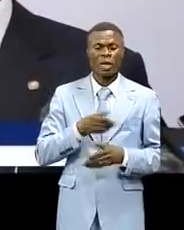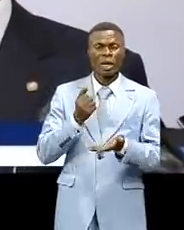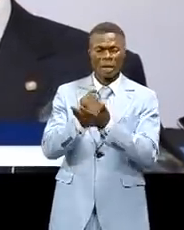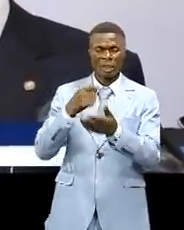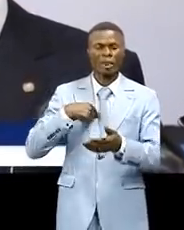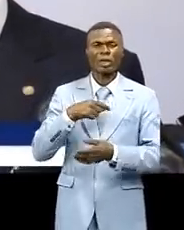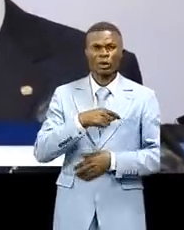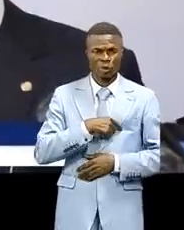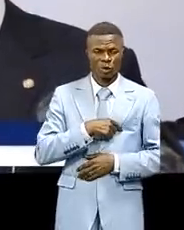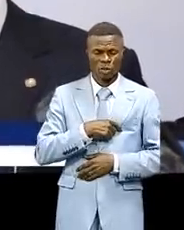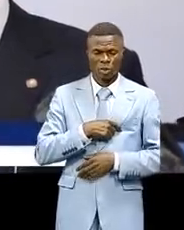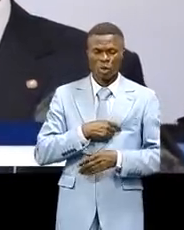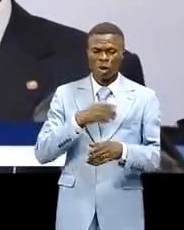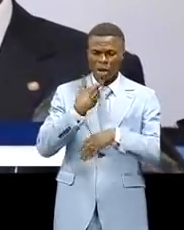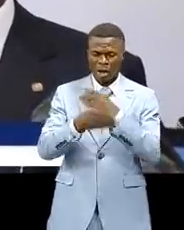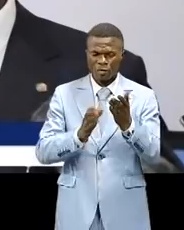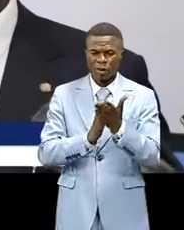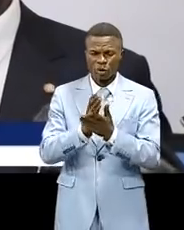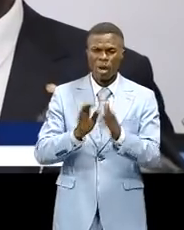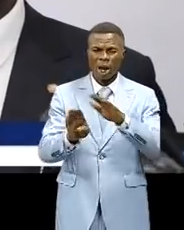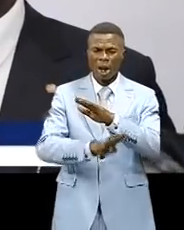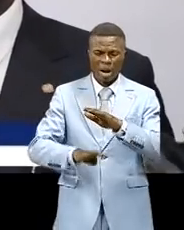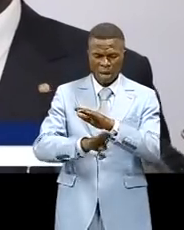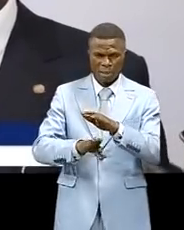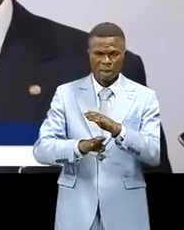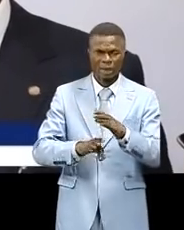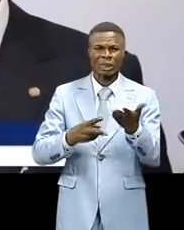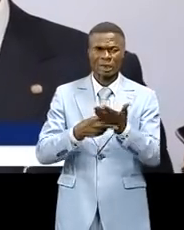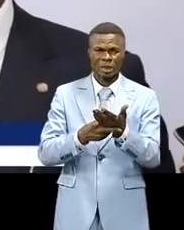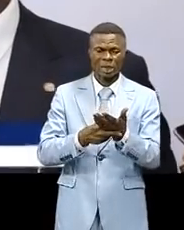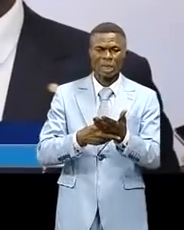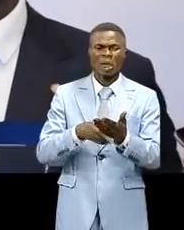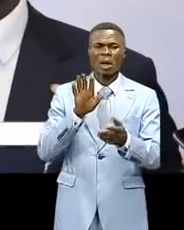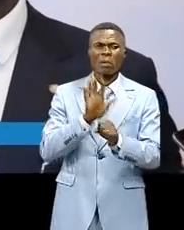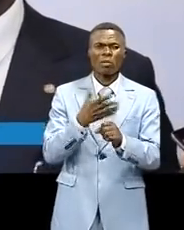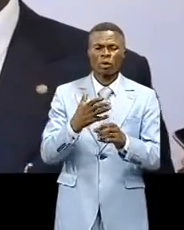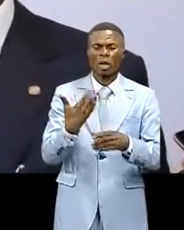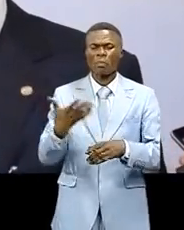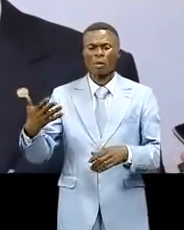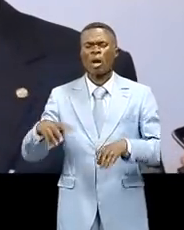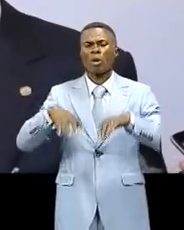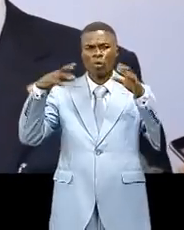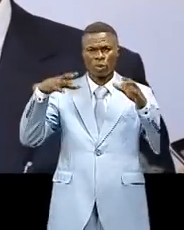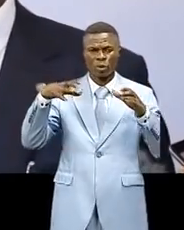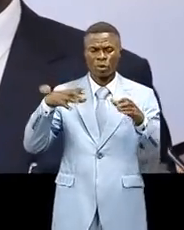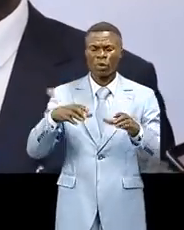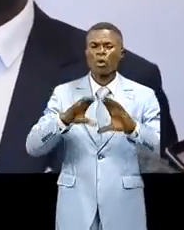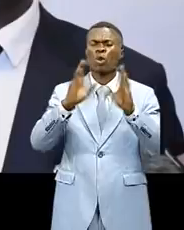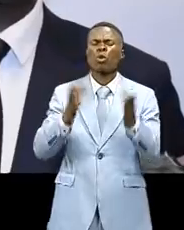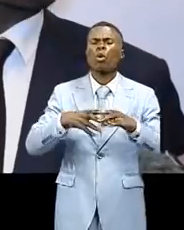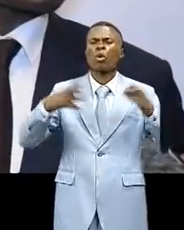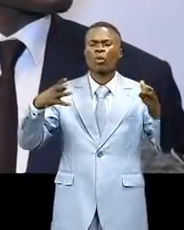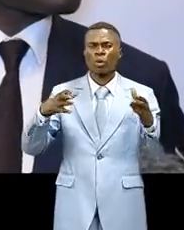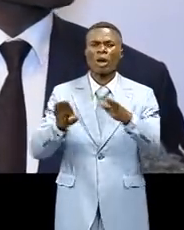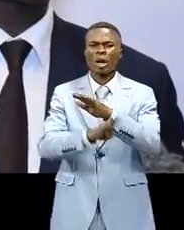de pouvoir déplacer la base taxable à lille la quantité de marchin la quantité du flux qui constitue la base